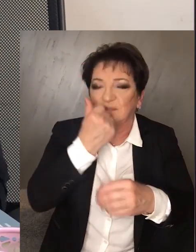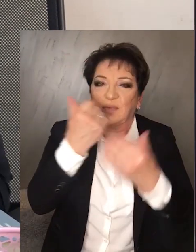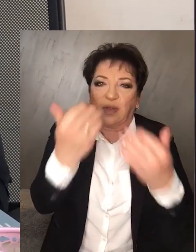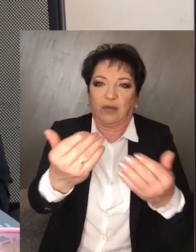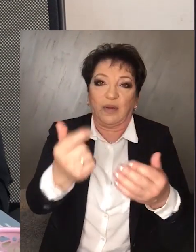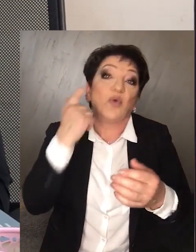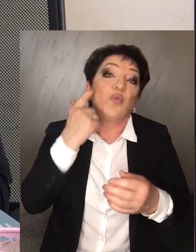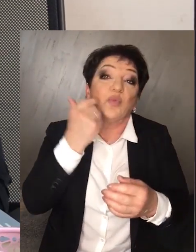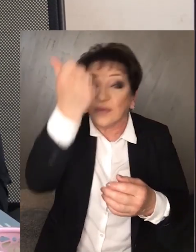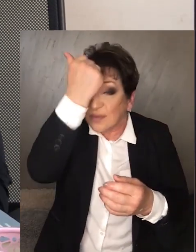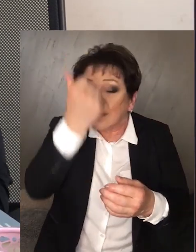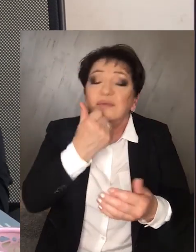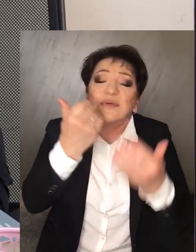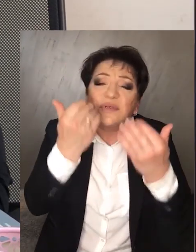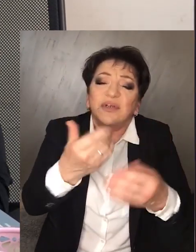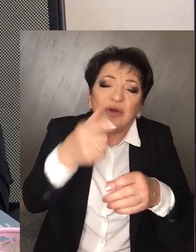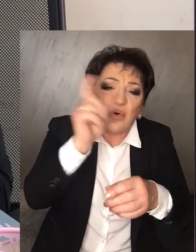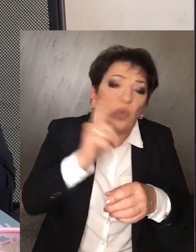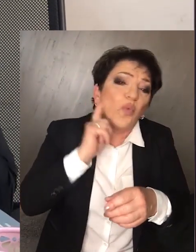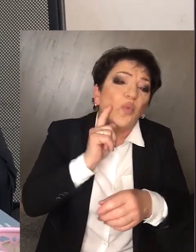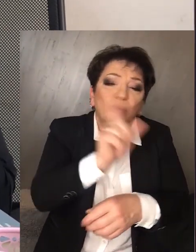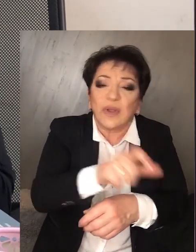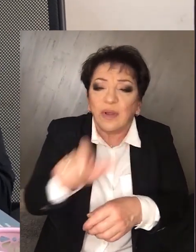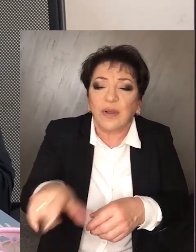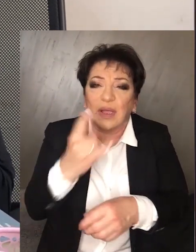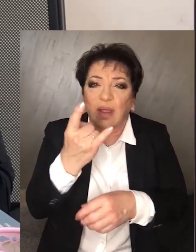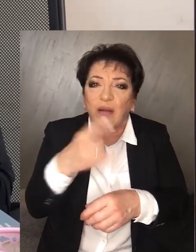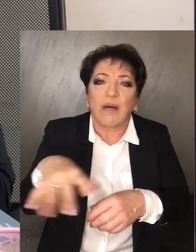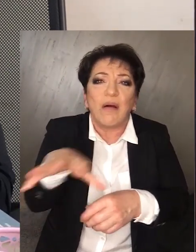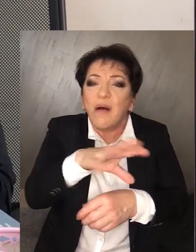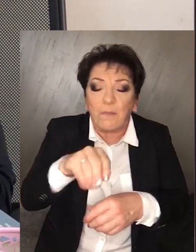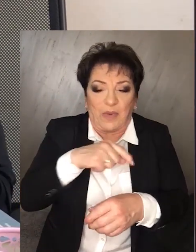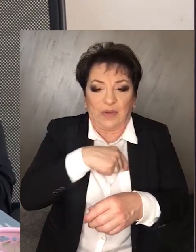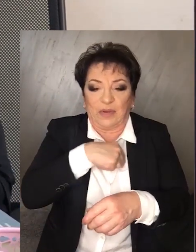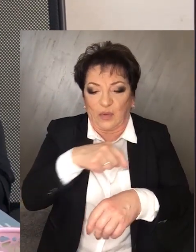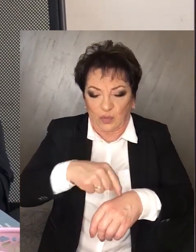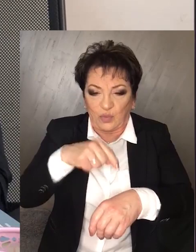իմ հոգու աշխարհը իրանցն է։ Ես իրանցից